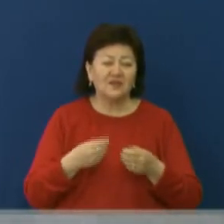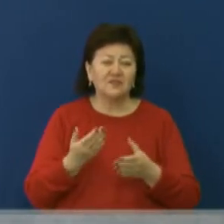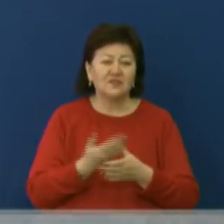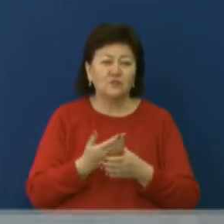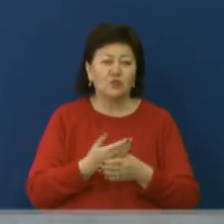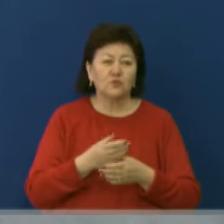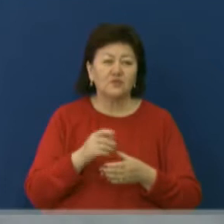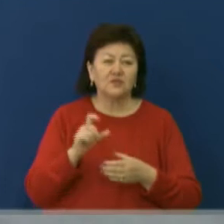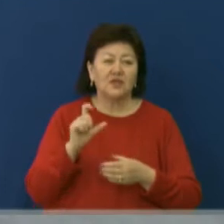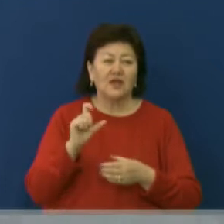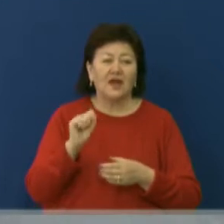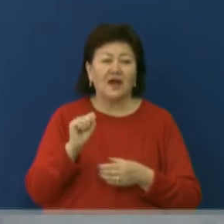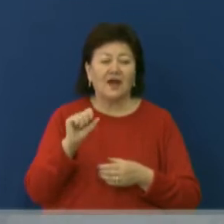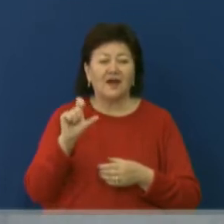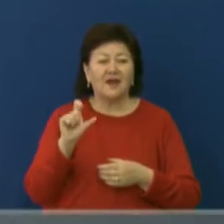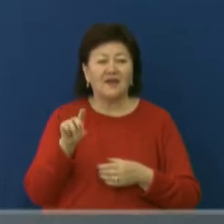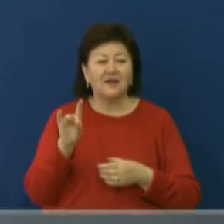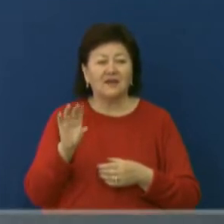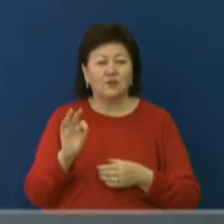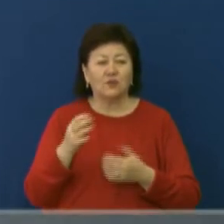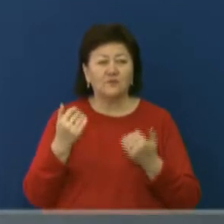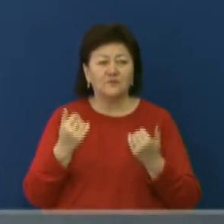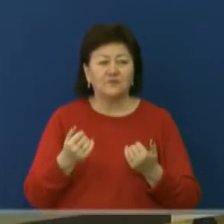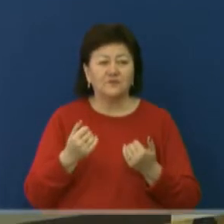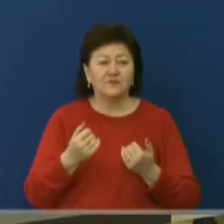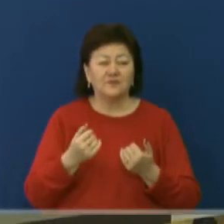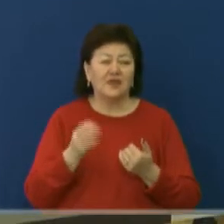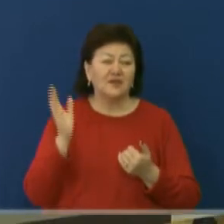механизм собирает мусор под водой и на поверхности воды.